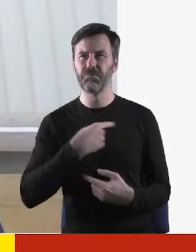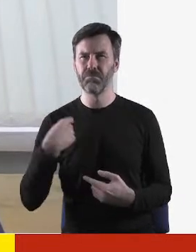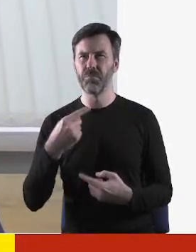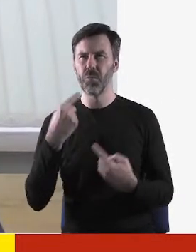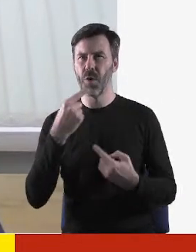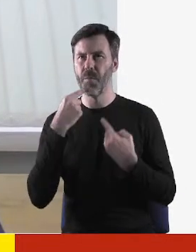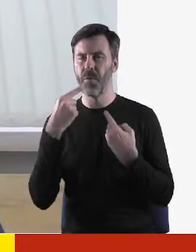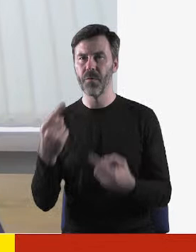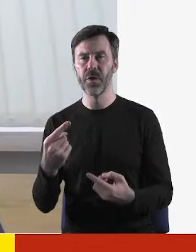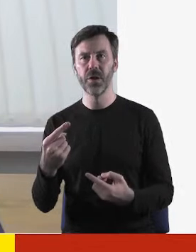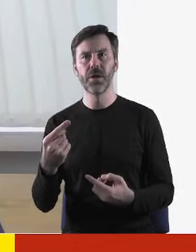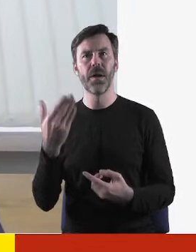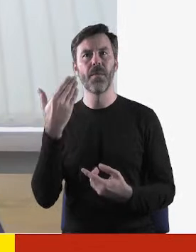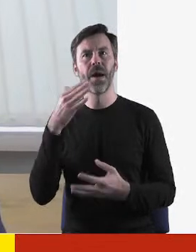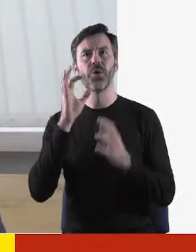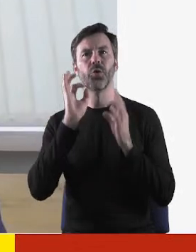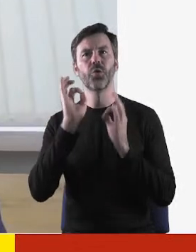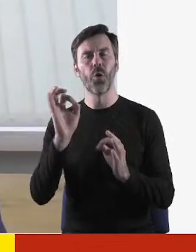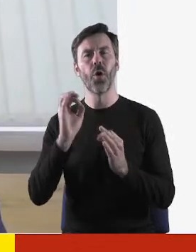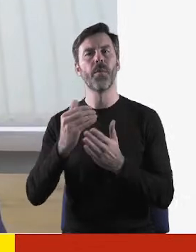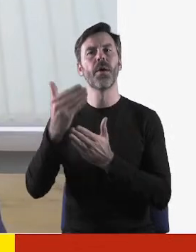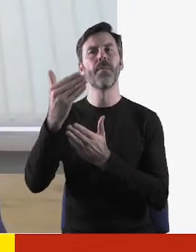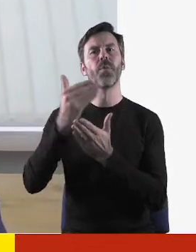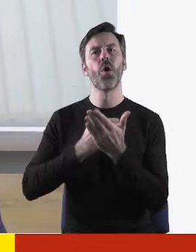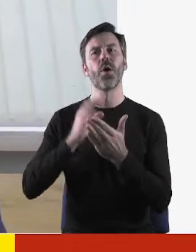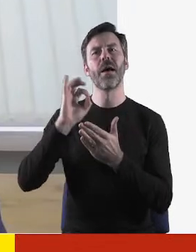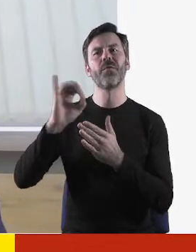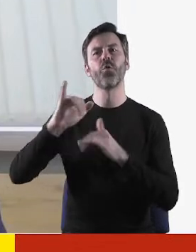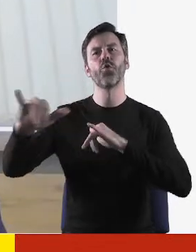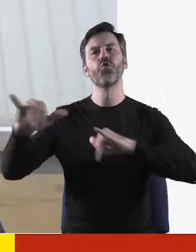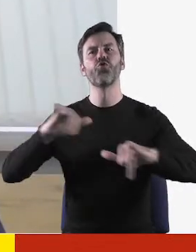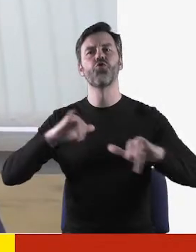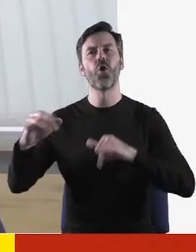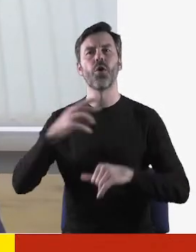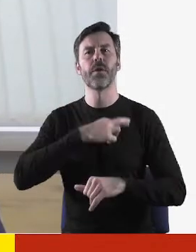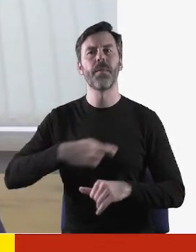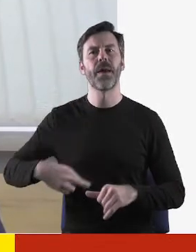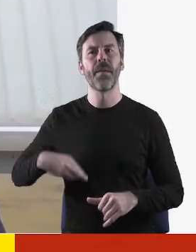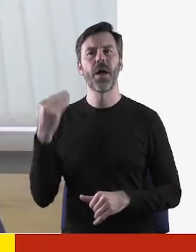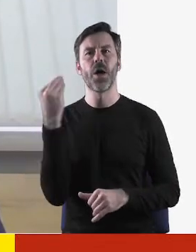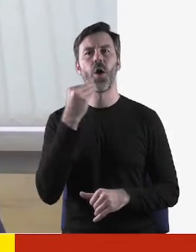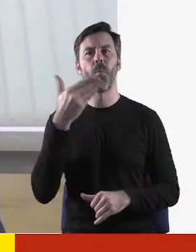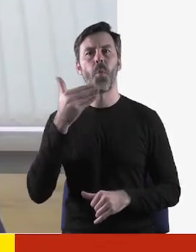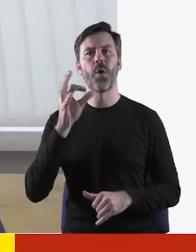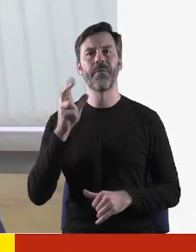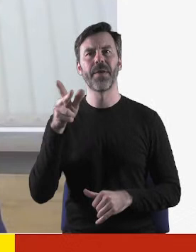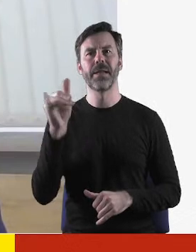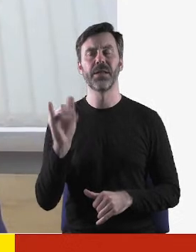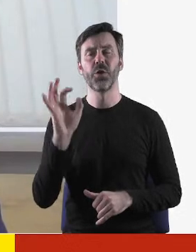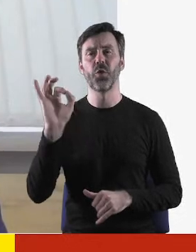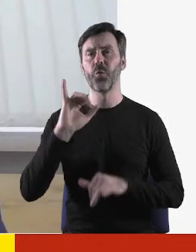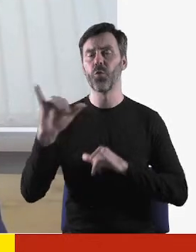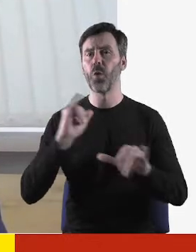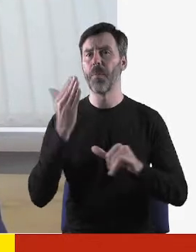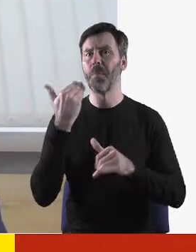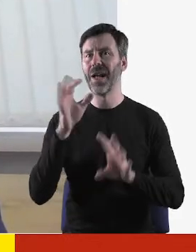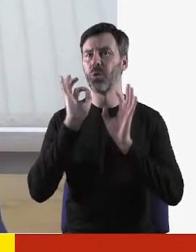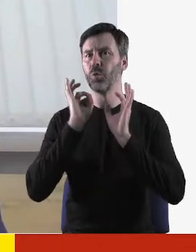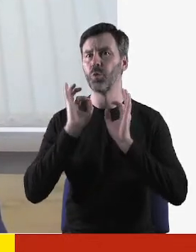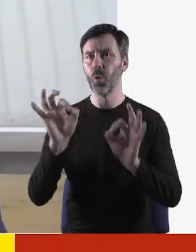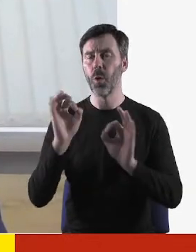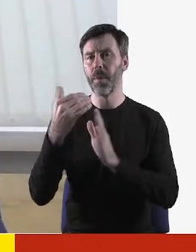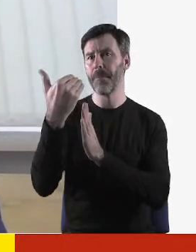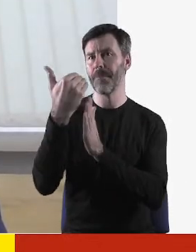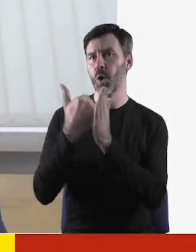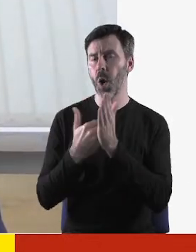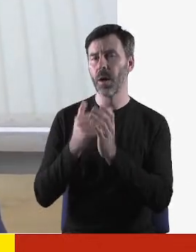dzięki bardzo dobremu programowi rządu Mateusza Morawieckiego, że dzięki temu, że taki